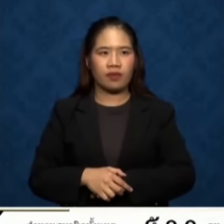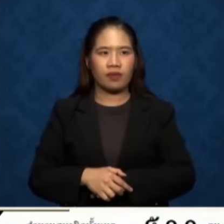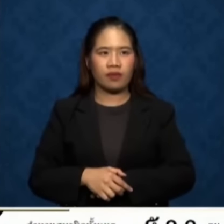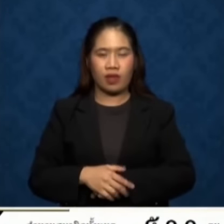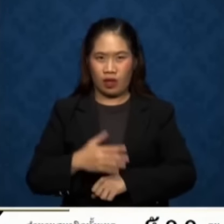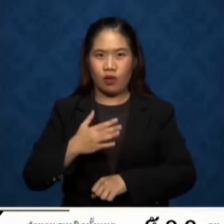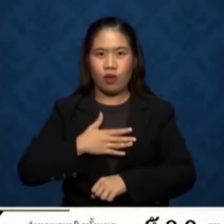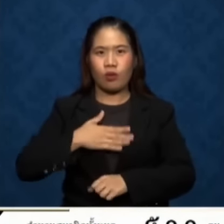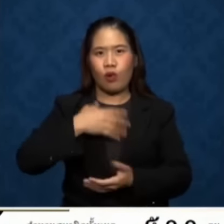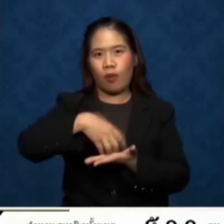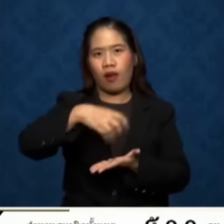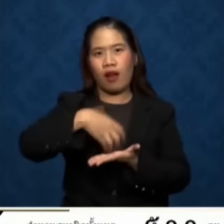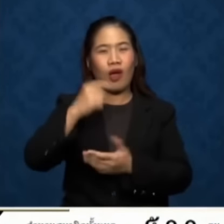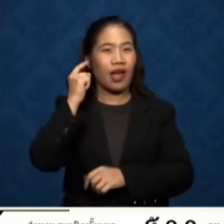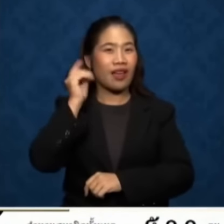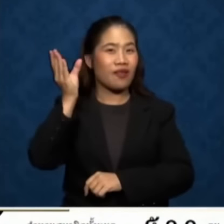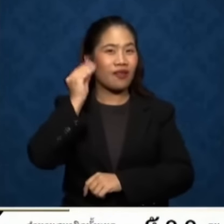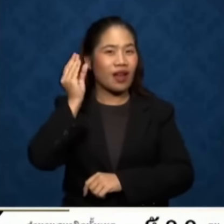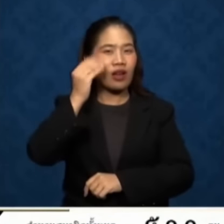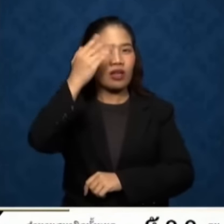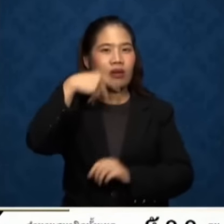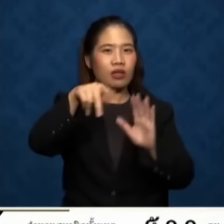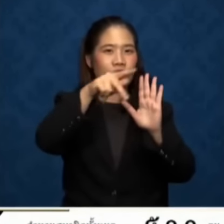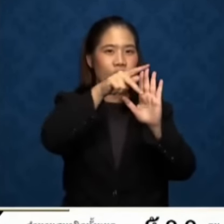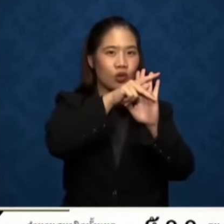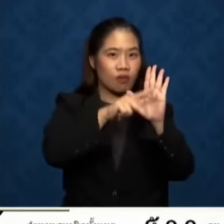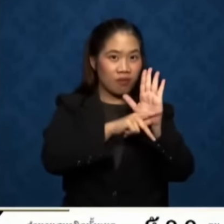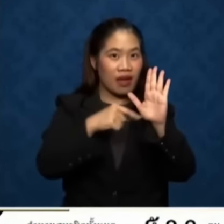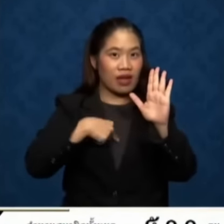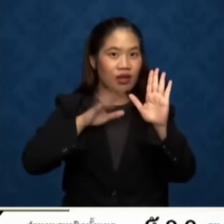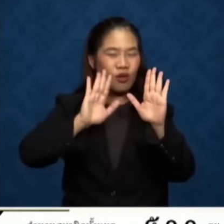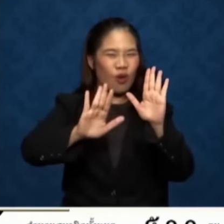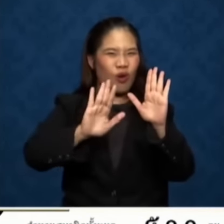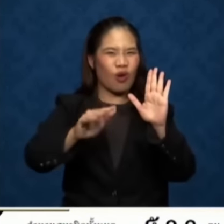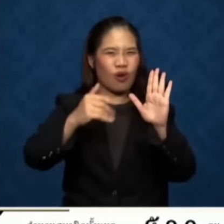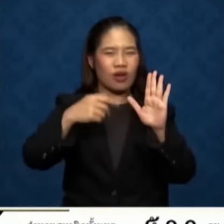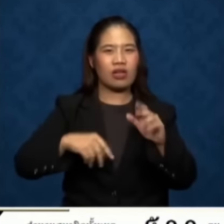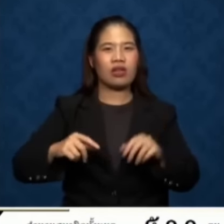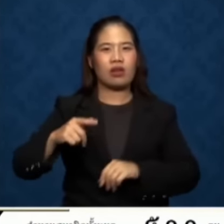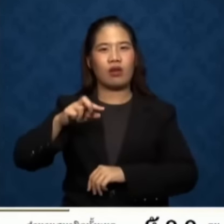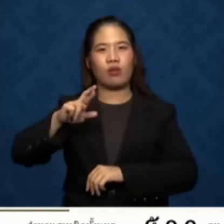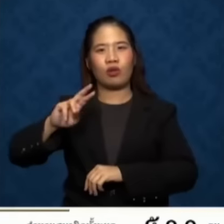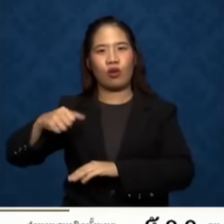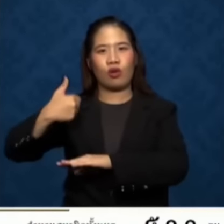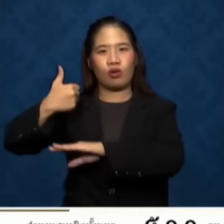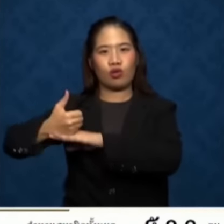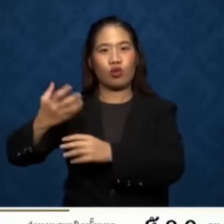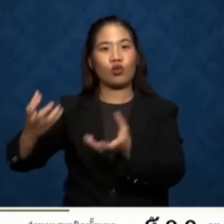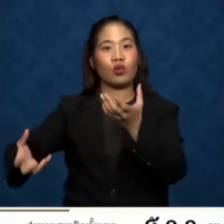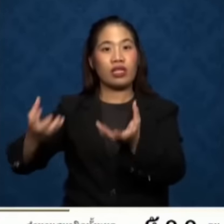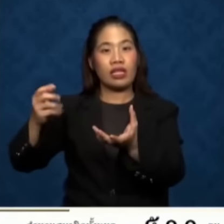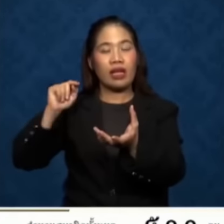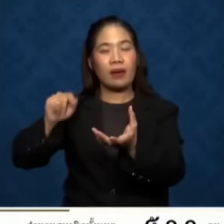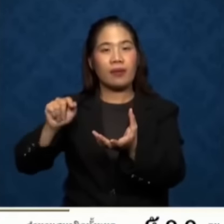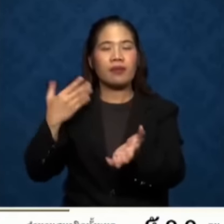ผมได้เรียนแล้วว่าในกฎหมายราชทัณฑ์รัฐมนตรีว่าการกระทรวงยุติธรรม